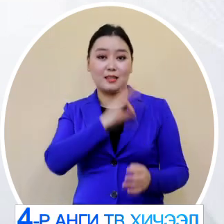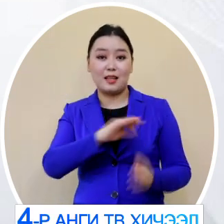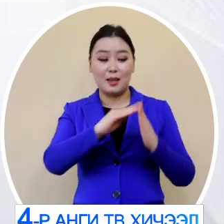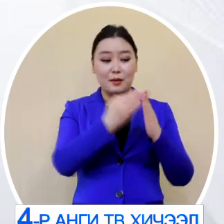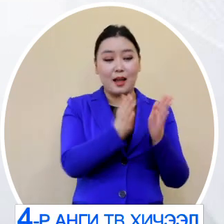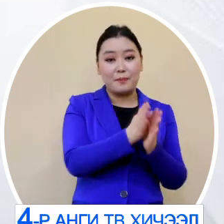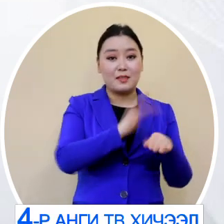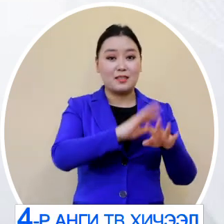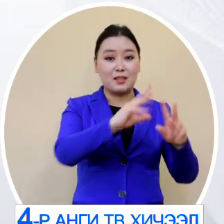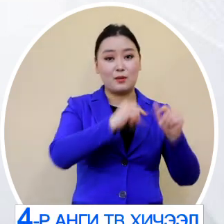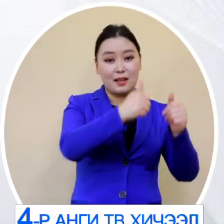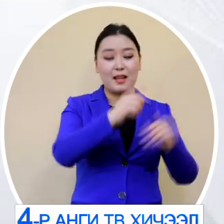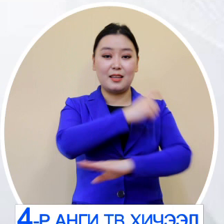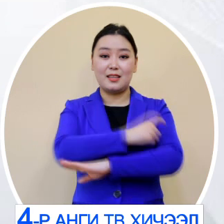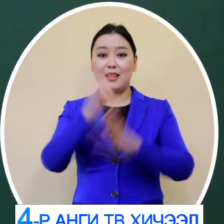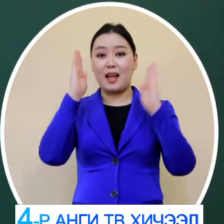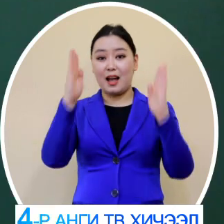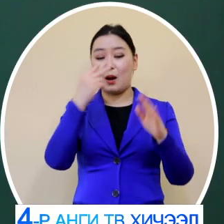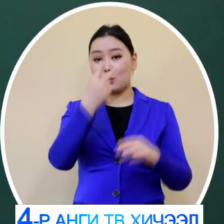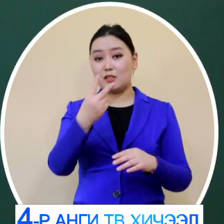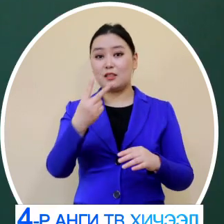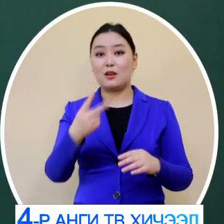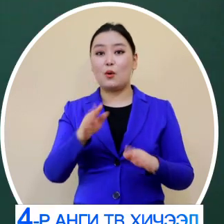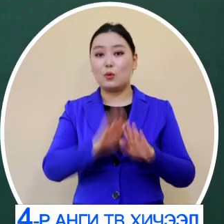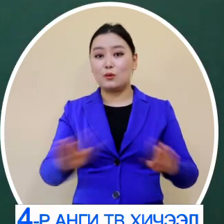бүлийнхэнтэйгээ хамт засан сайжруулж бичээрэй.